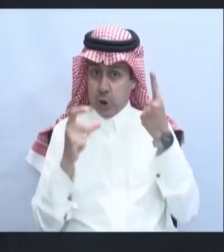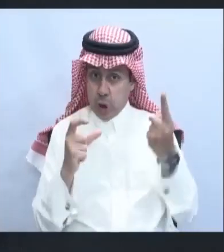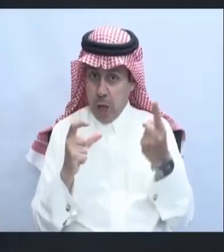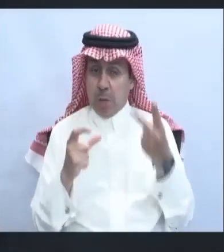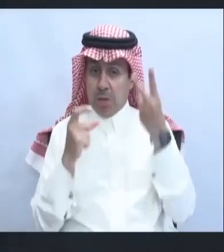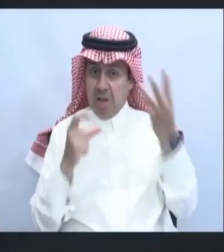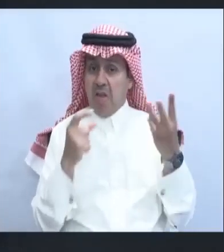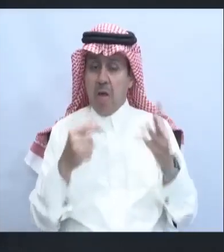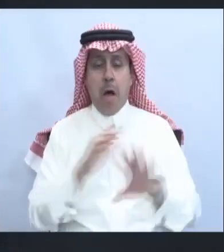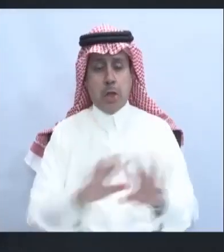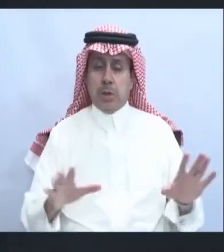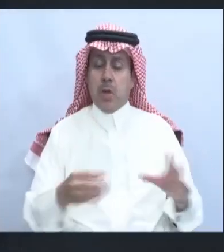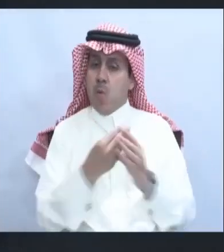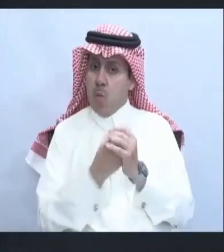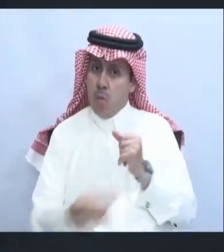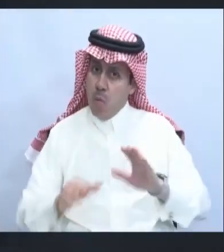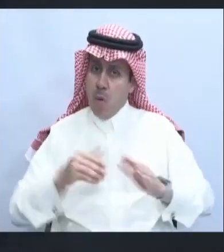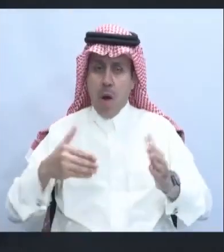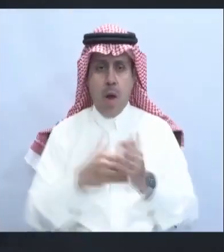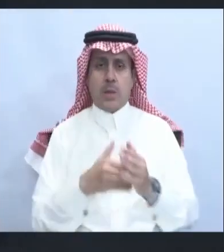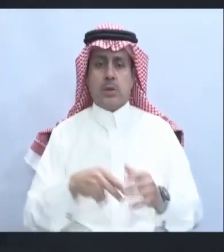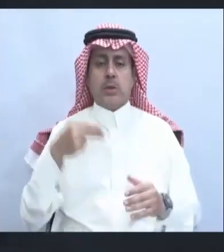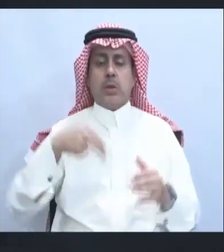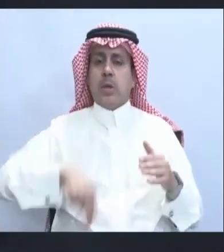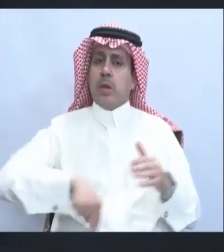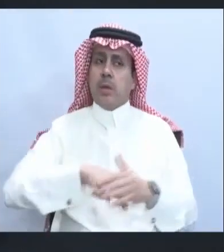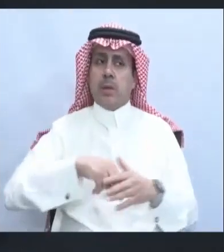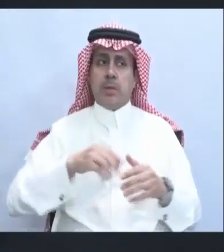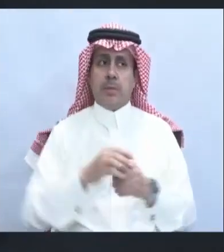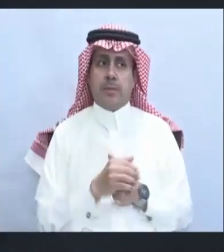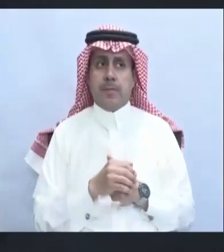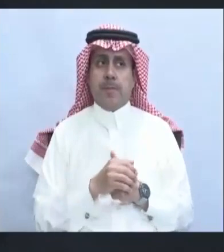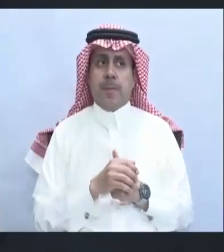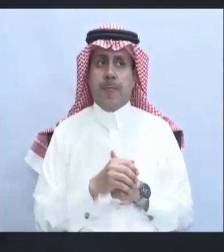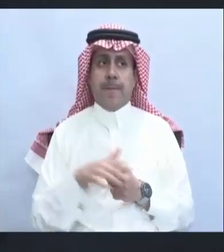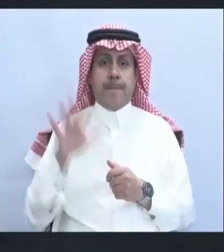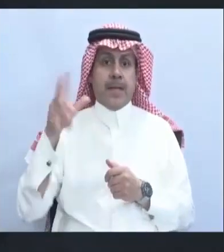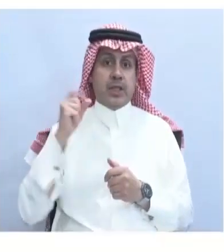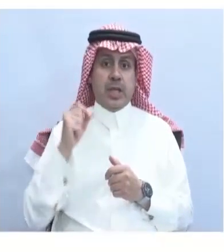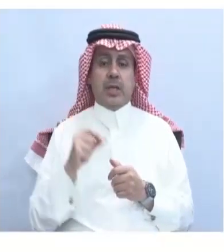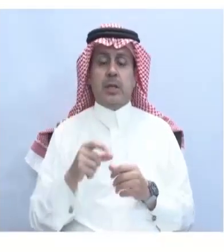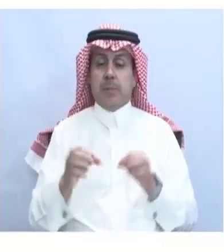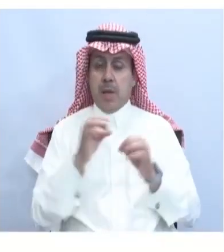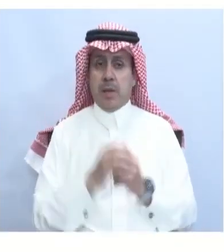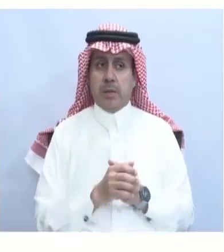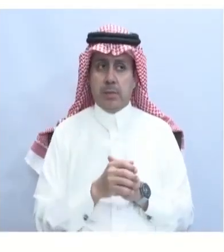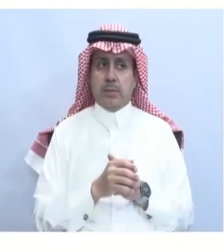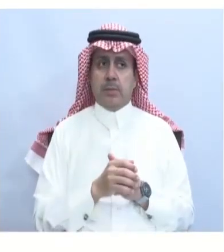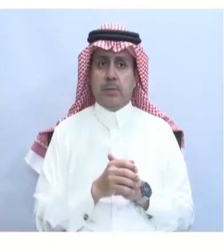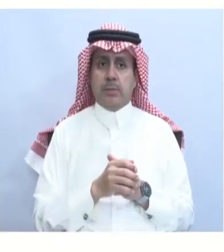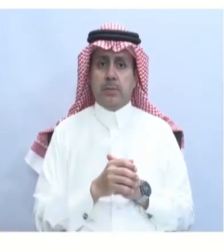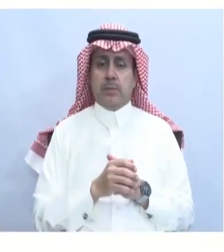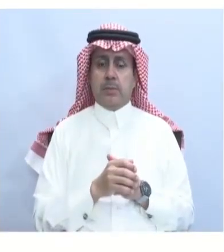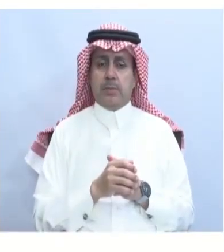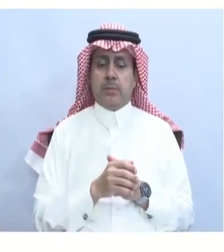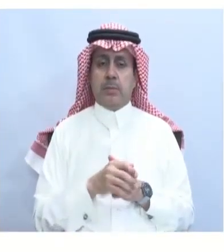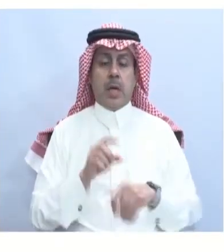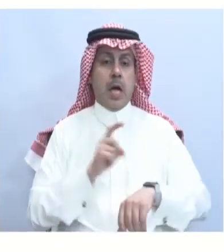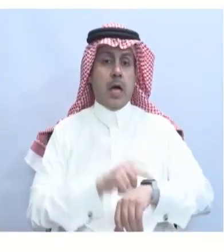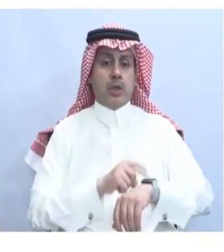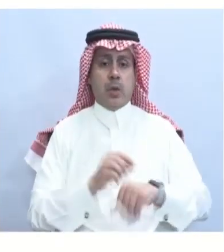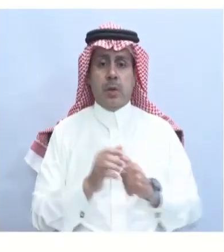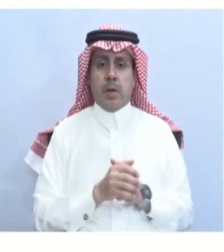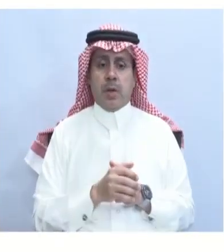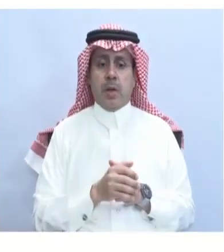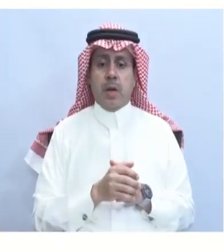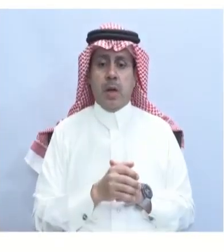بعد اكثر من ذلك العبره بوضع الحمل ثم الشاهد من الايات قوله جل وعلا اجلهن ان